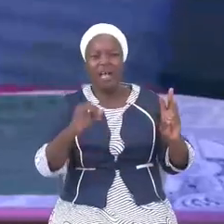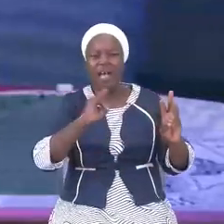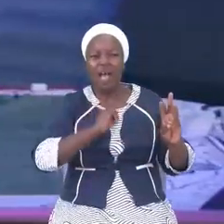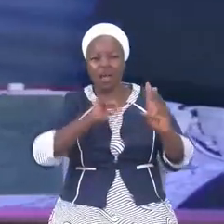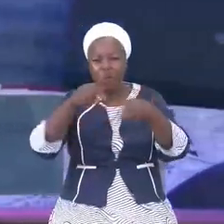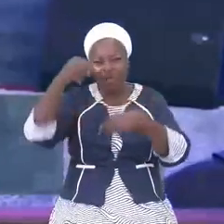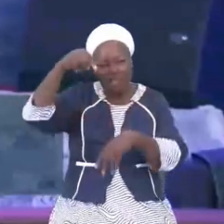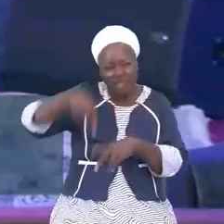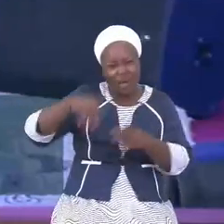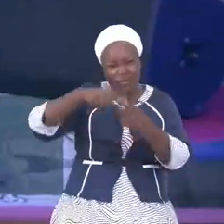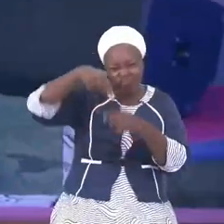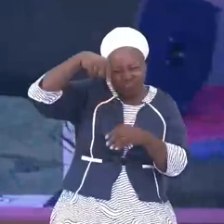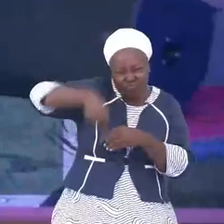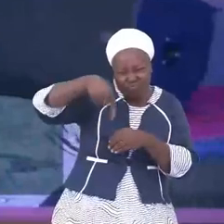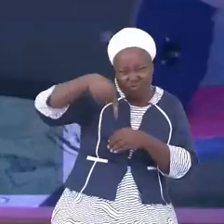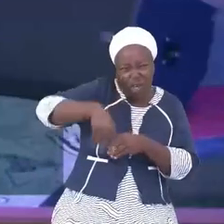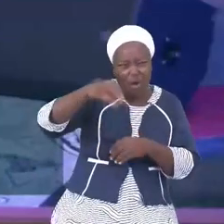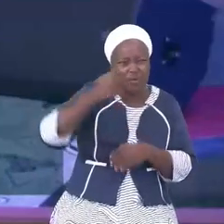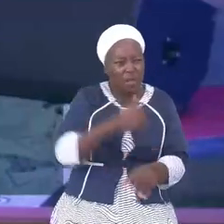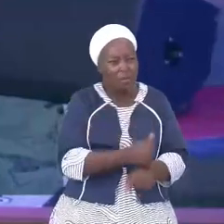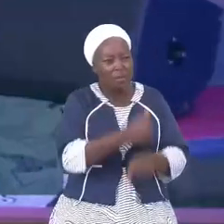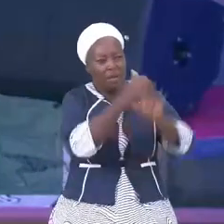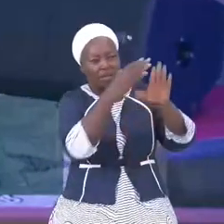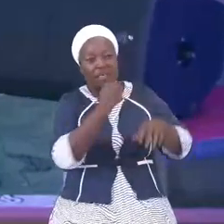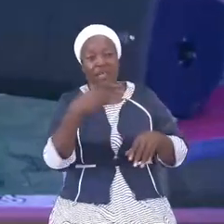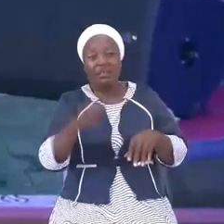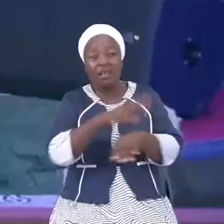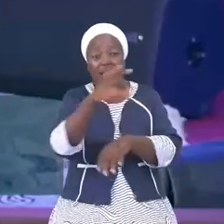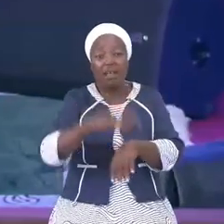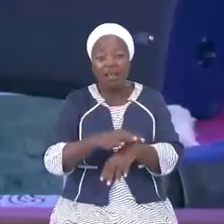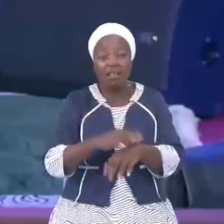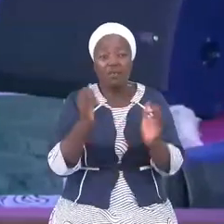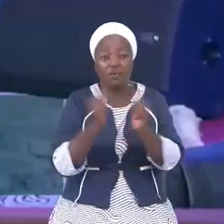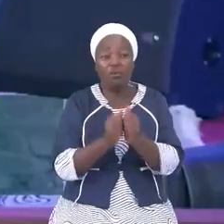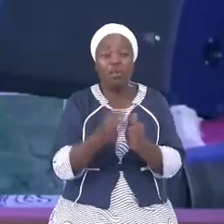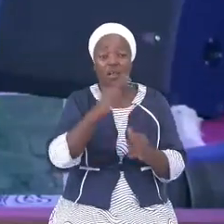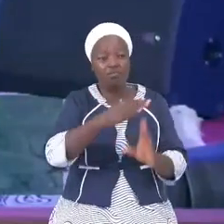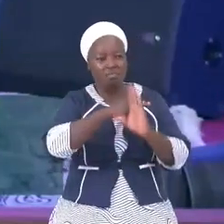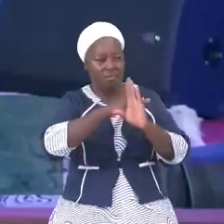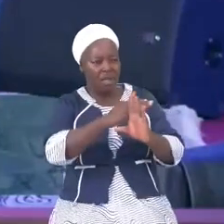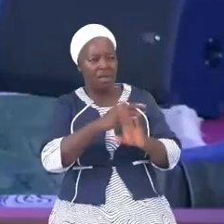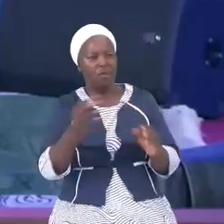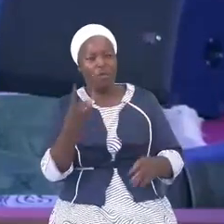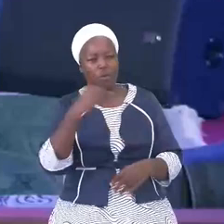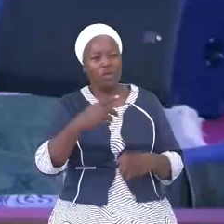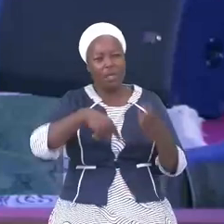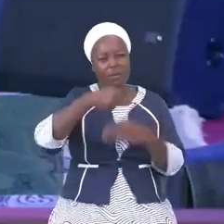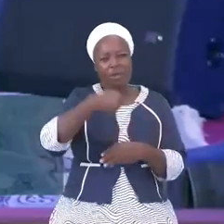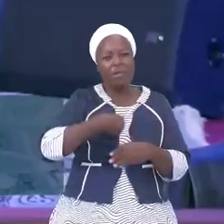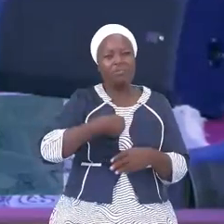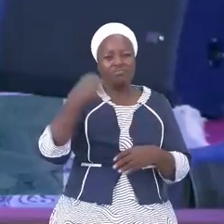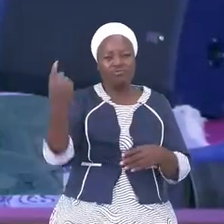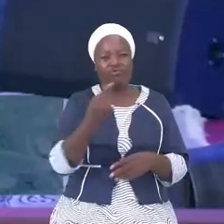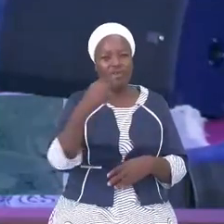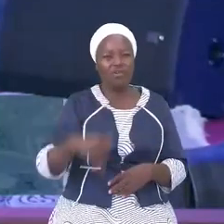Je suis descendu jusqu'aux racines des montagnes. Les barres de la terre m'enfermaient pour toujours.